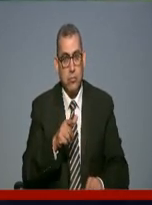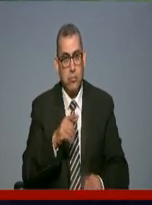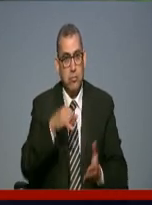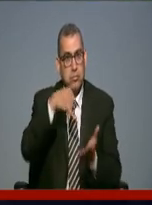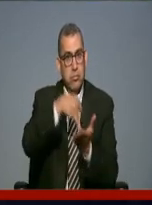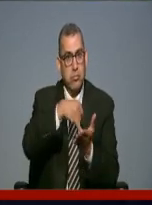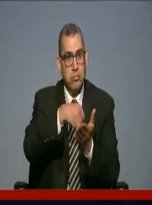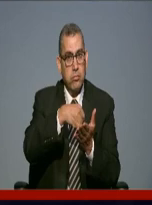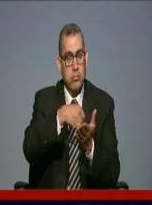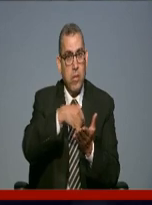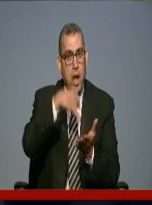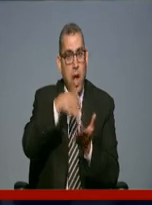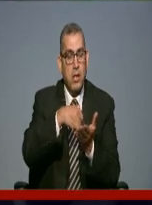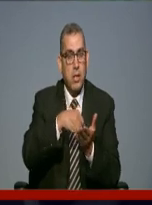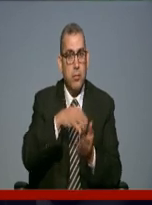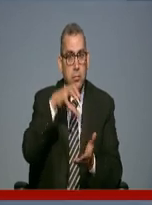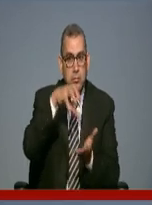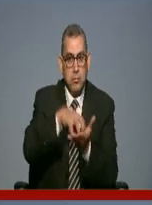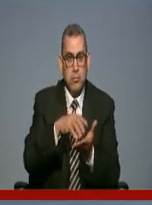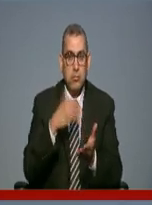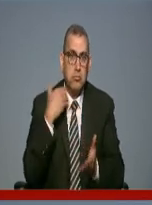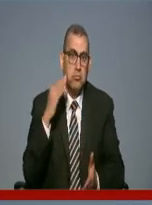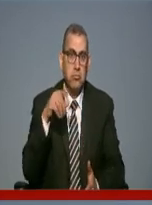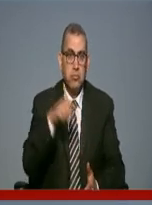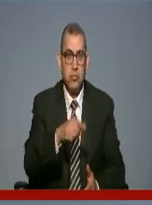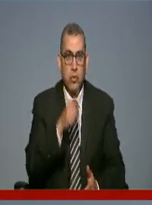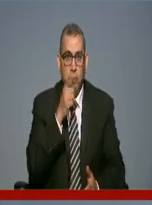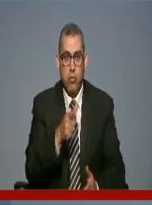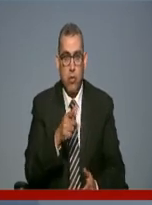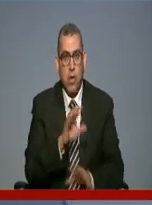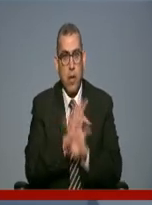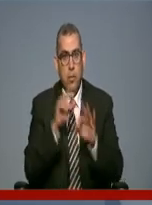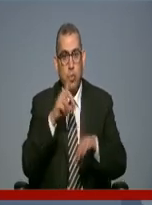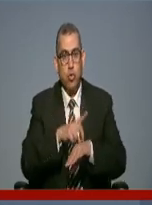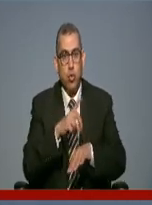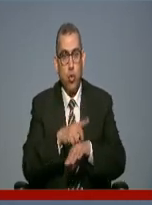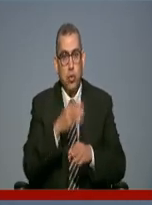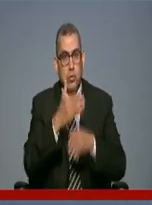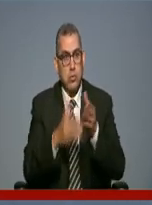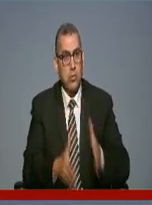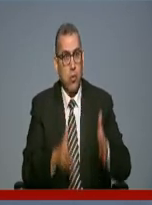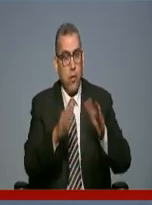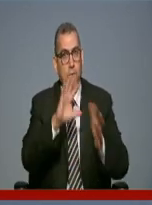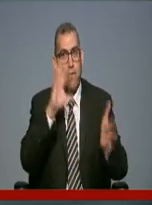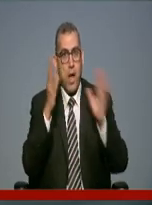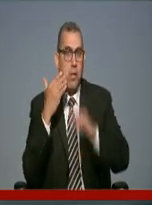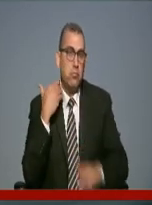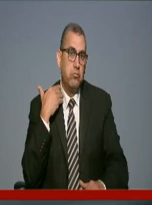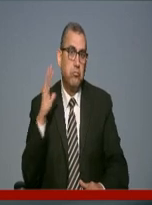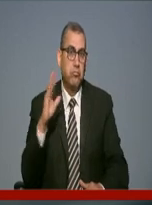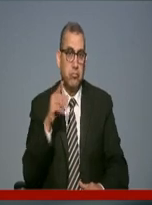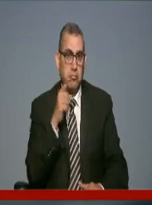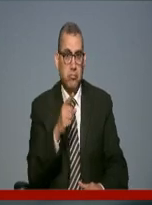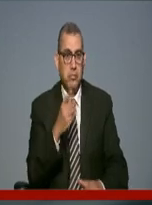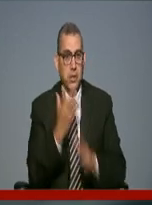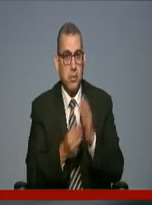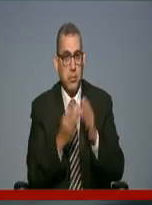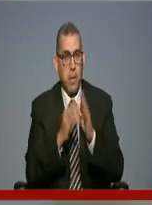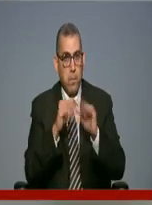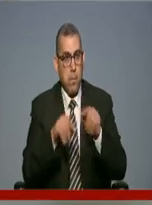من عواصم مصر القديمة. اتأسس صرح طبي عالمي يليق باسم وعظمة إهناسيا